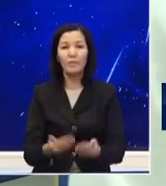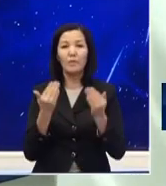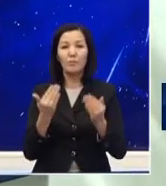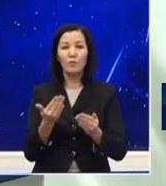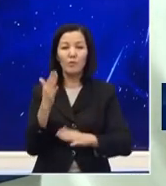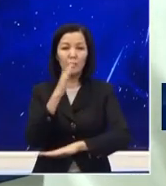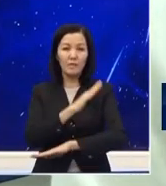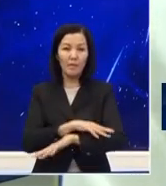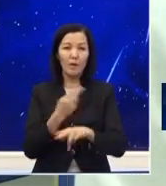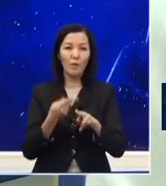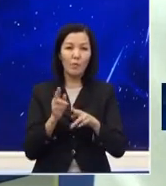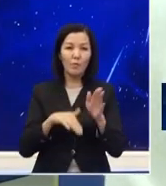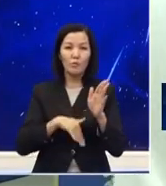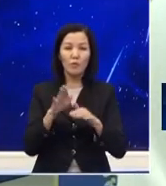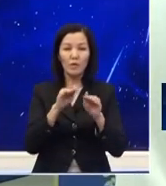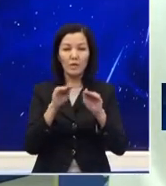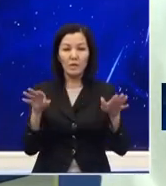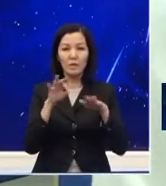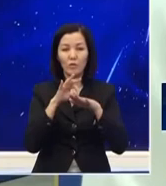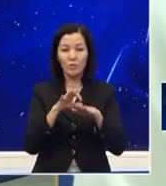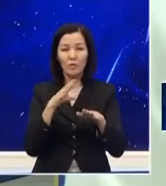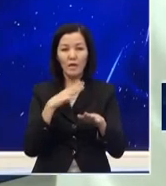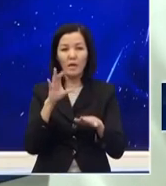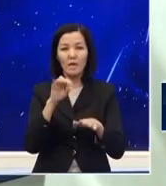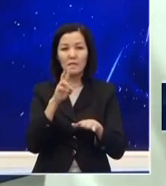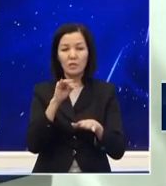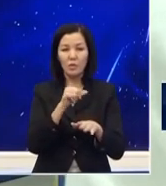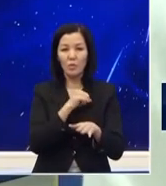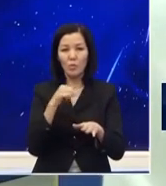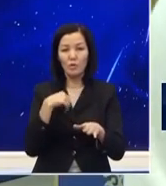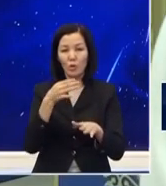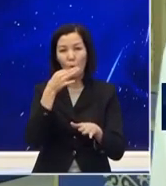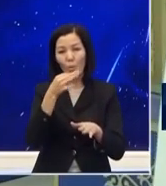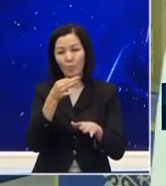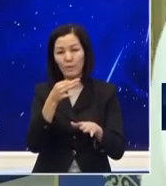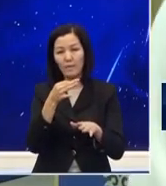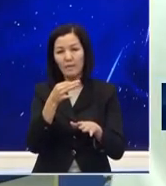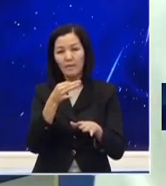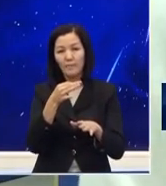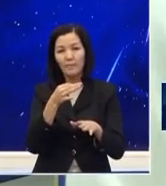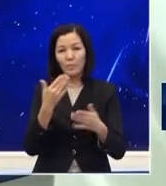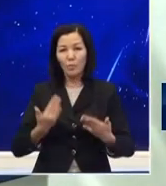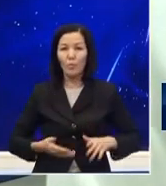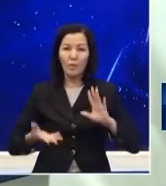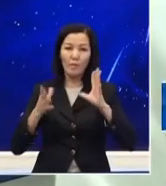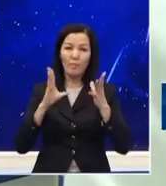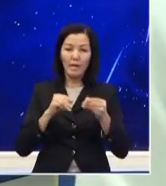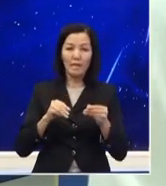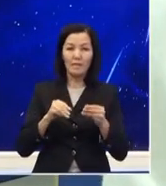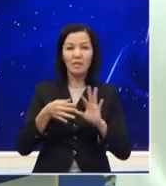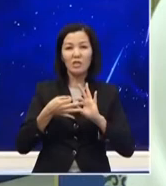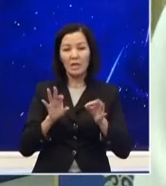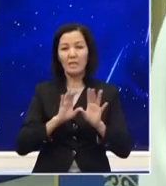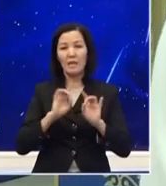Аса промоушнның Асылжан Бақытжанұлы өзінің іс тәжірибесімен, өзінің өмір баянымен өте